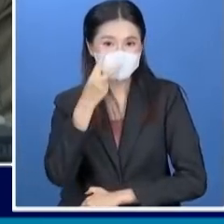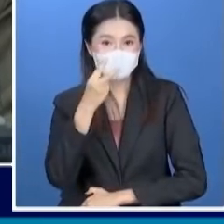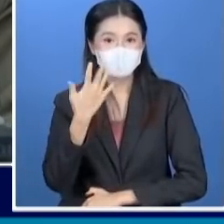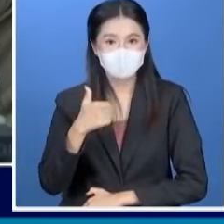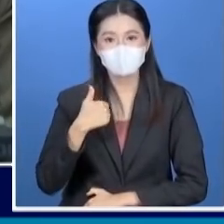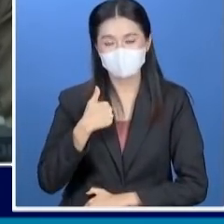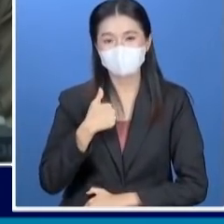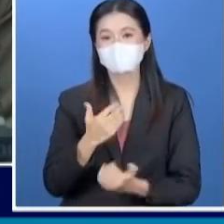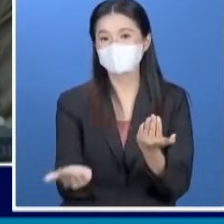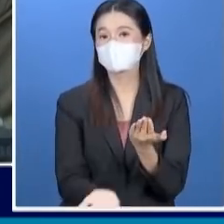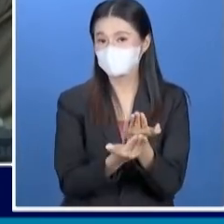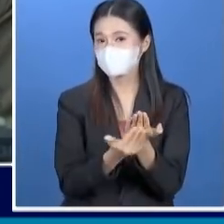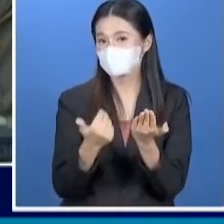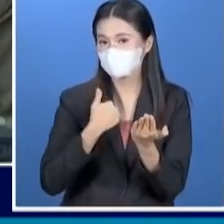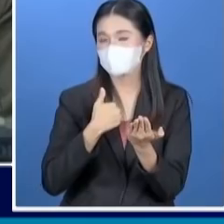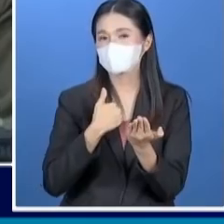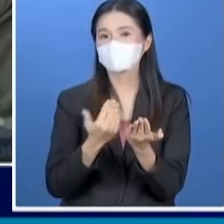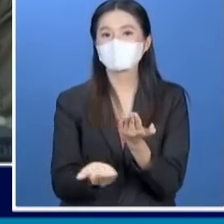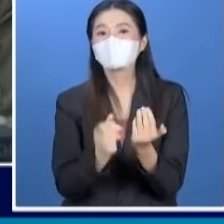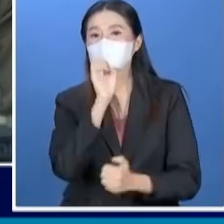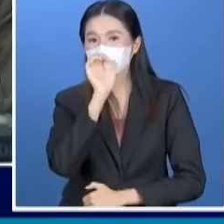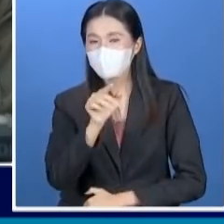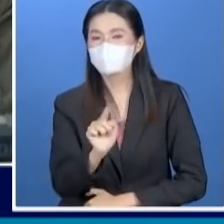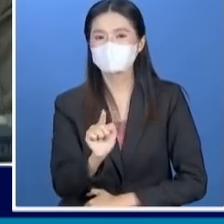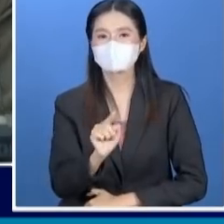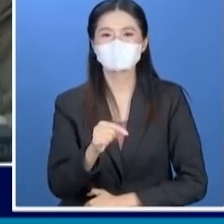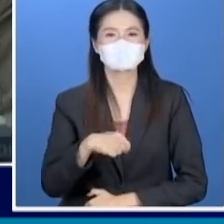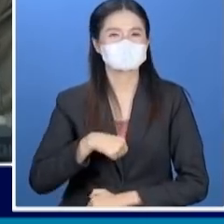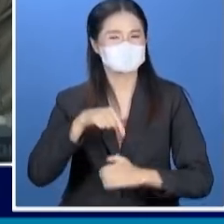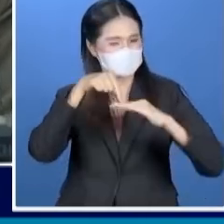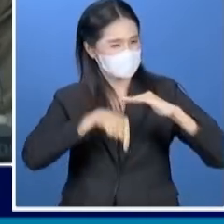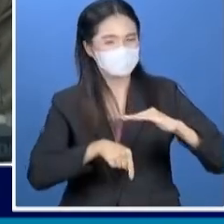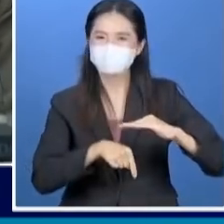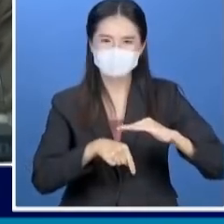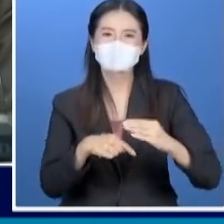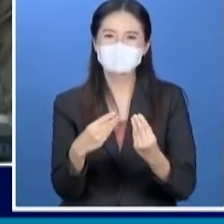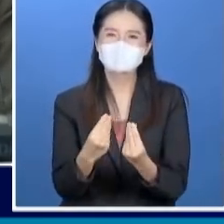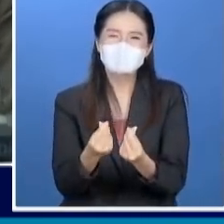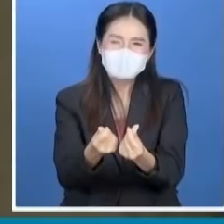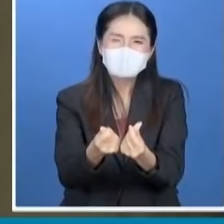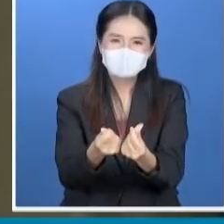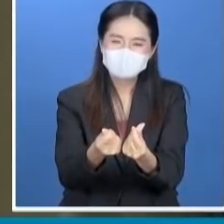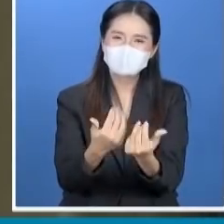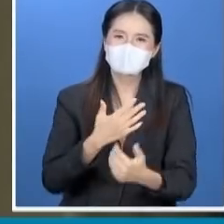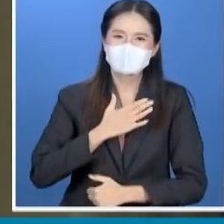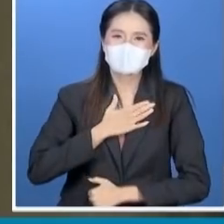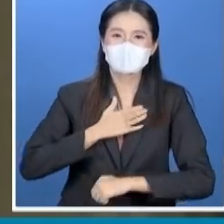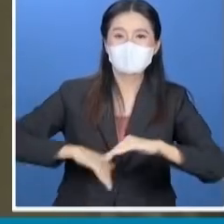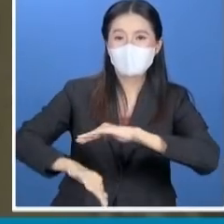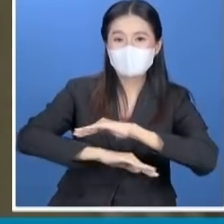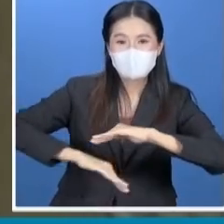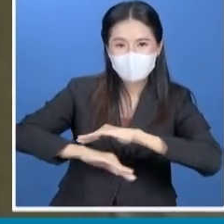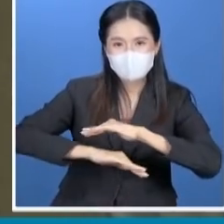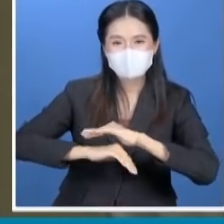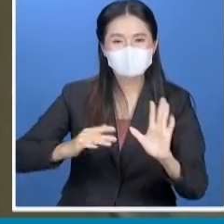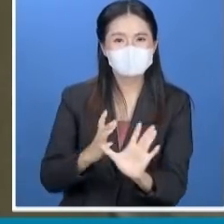ก็มีการประกอบด้วยนะครับอันนี้ก็ขออนุญาตนำเรียนเบื้องต้นซึ่งลึกกว่านี้แล้วเนี่ยมันก็จะเป็นรายละเอียดซึ่งจะต้องเป็นหลักฐานในการที่